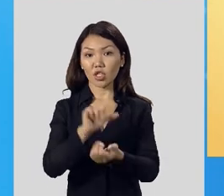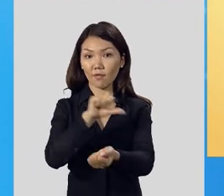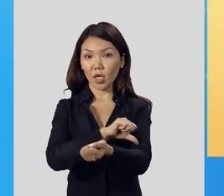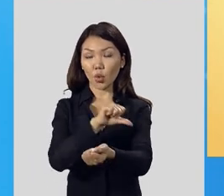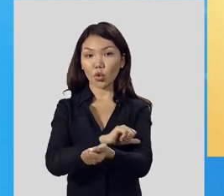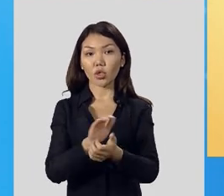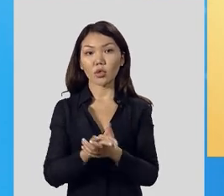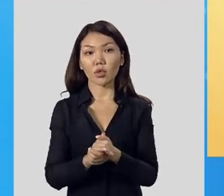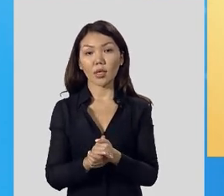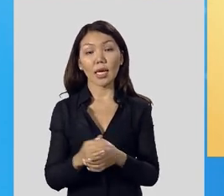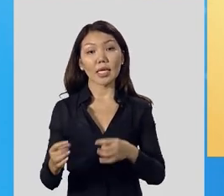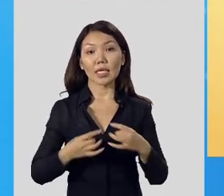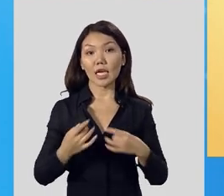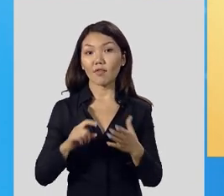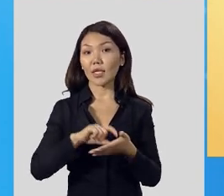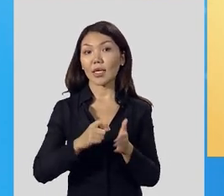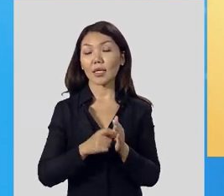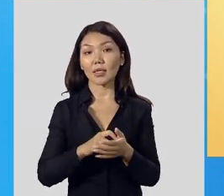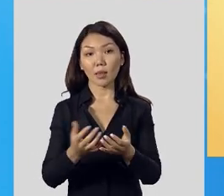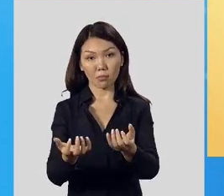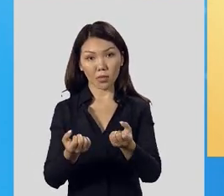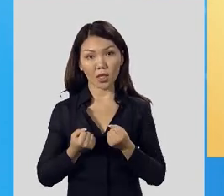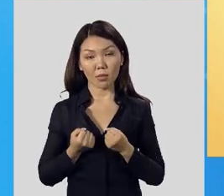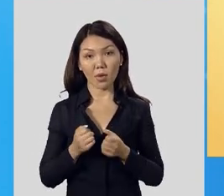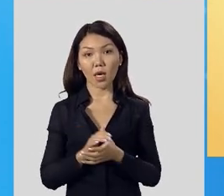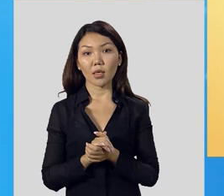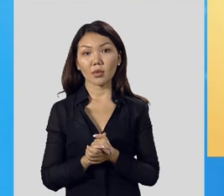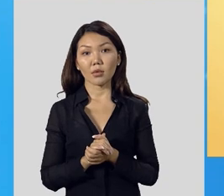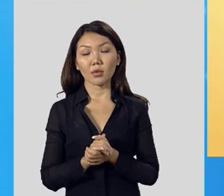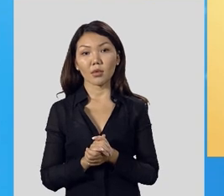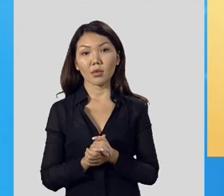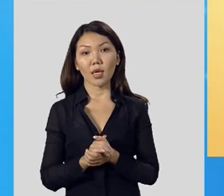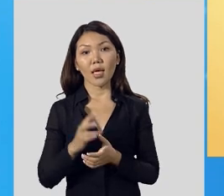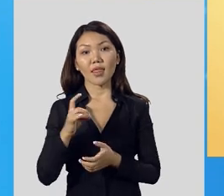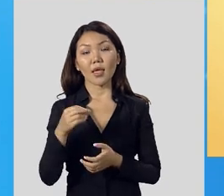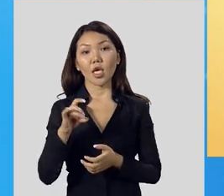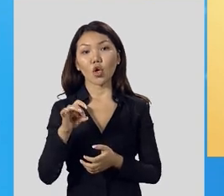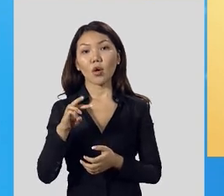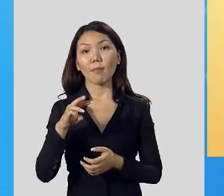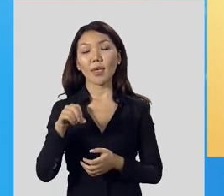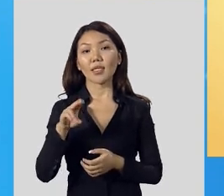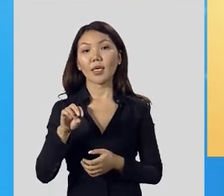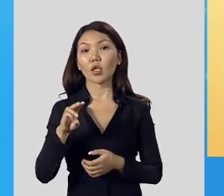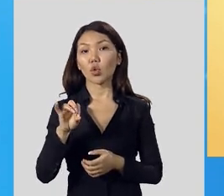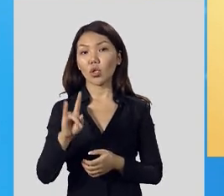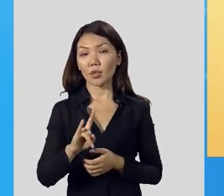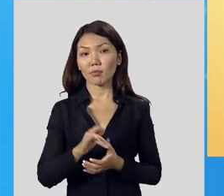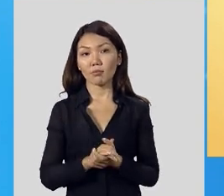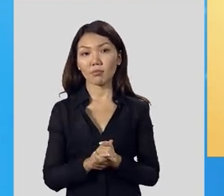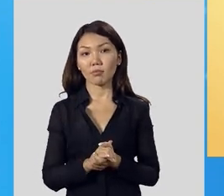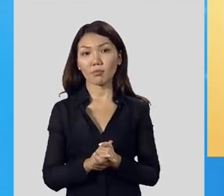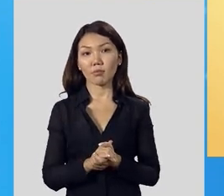наркотиках, нервная клетка принимает за нейромедиаторы и беспрепятственно с